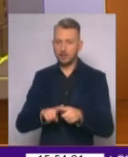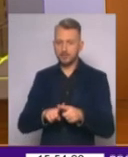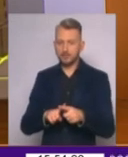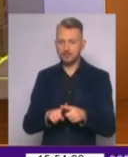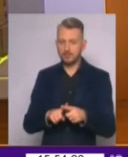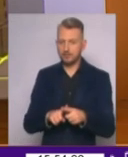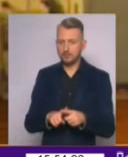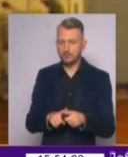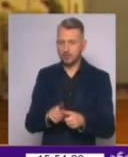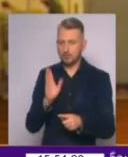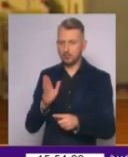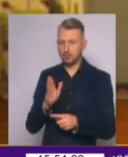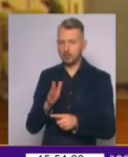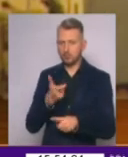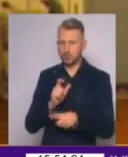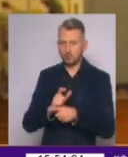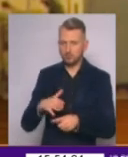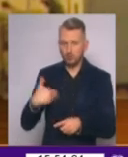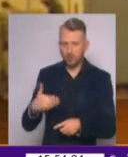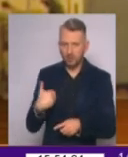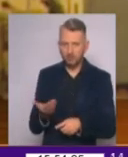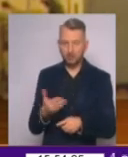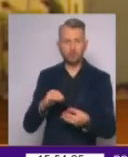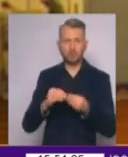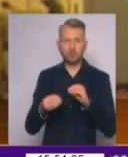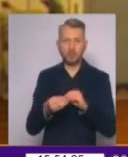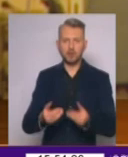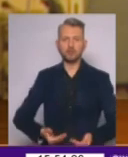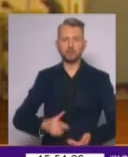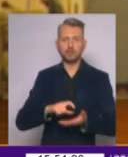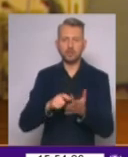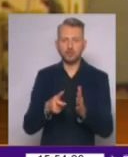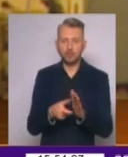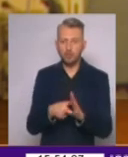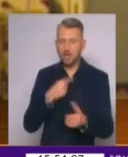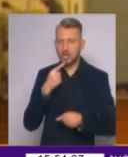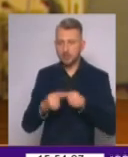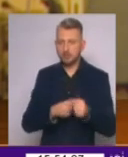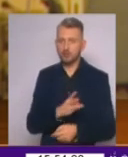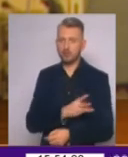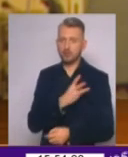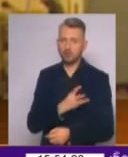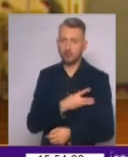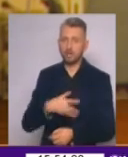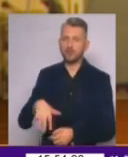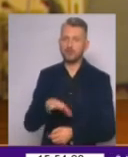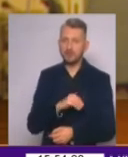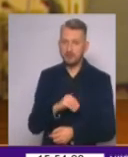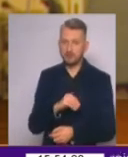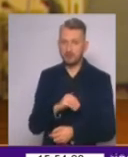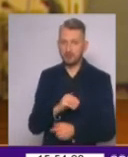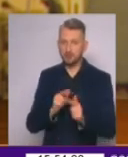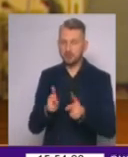я переконана, буде ефективний процес, тому що от якраз проблема з житлом, вона зазвичай і мотивує всіх іти на ось